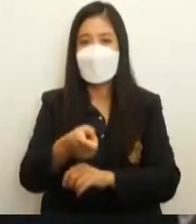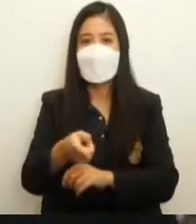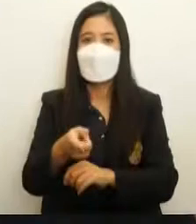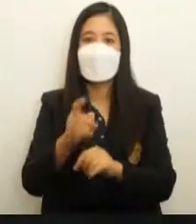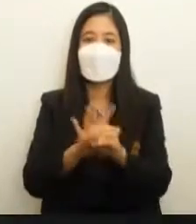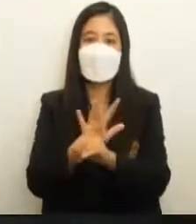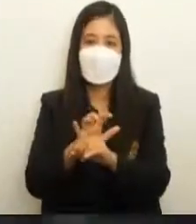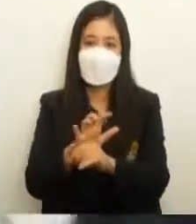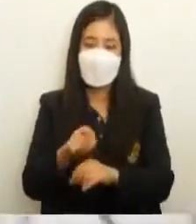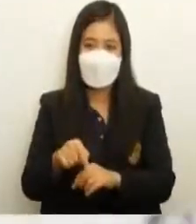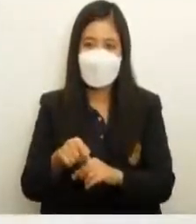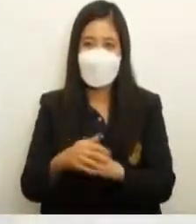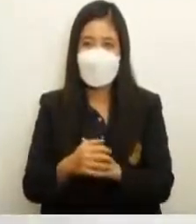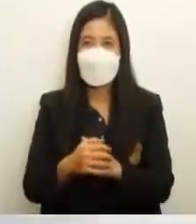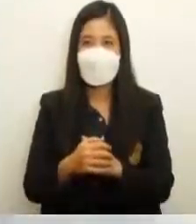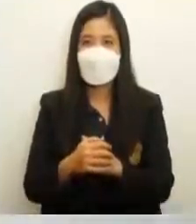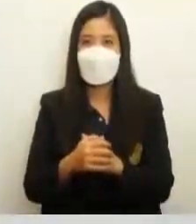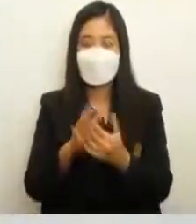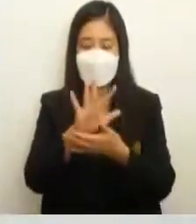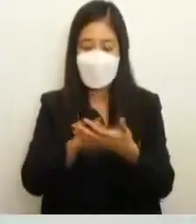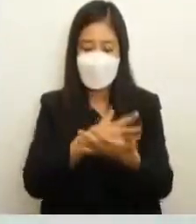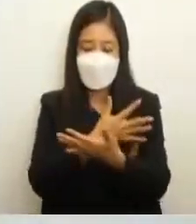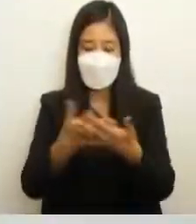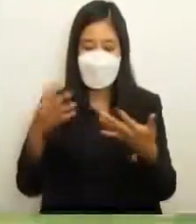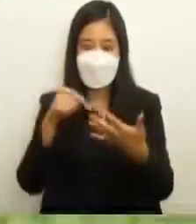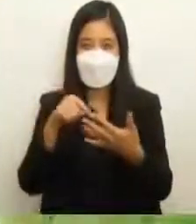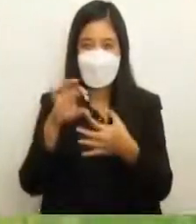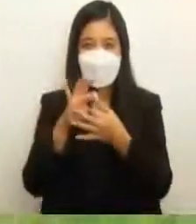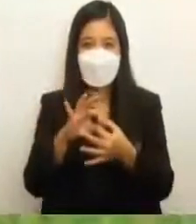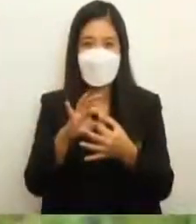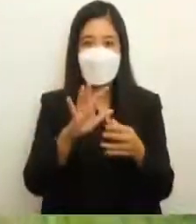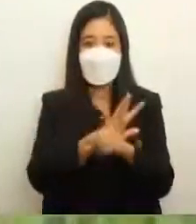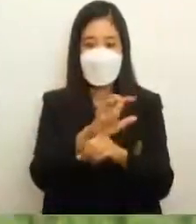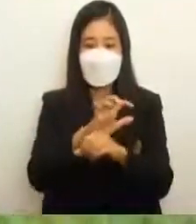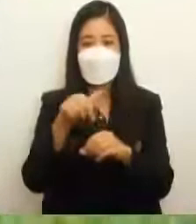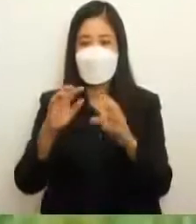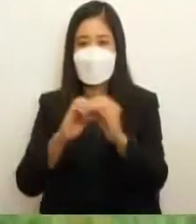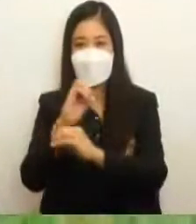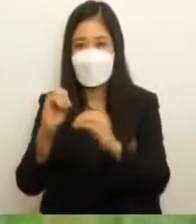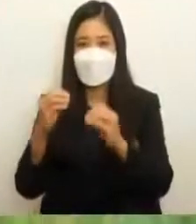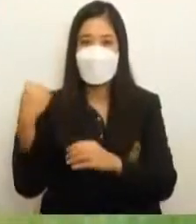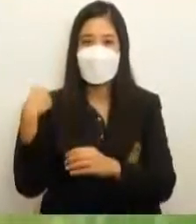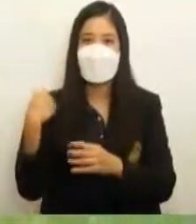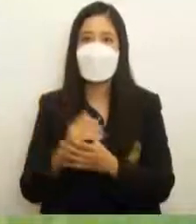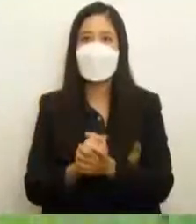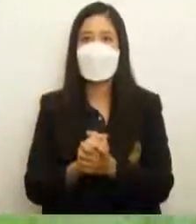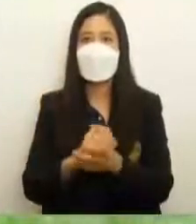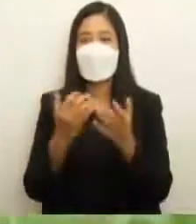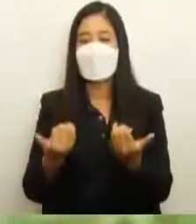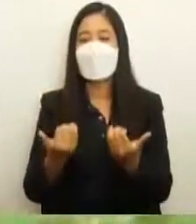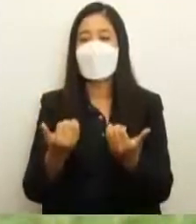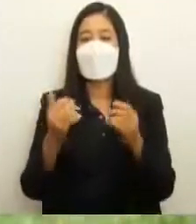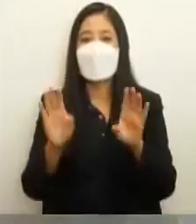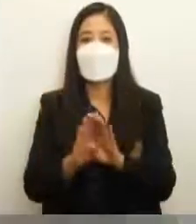มีแผนเผชิญเหตุที่ชัดเจนนะครับสำหรับเรื่องความปลอดภัยส่วนเวลาที่เด็กมาโรงเรียนเ